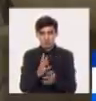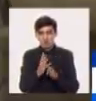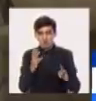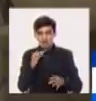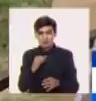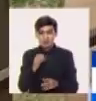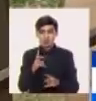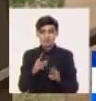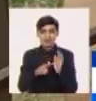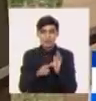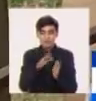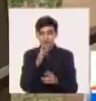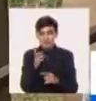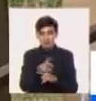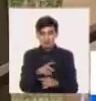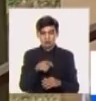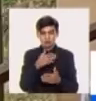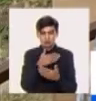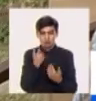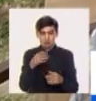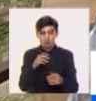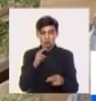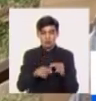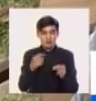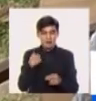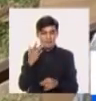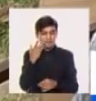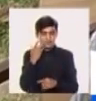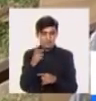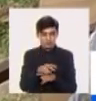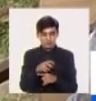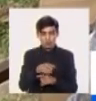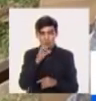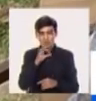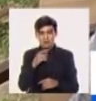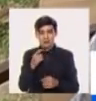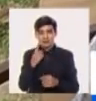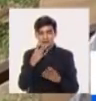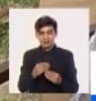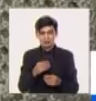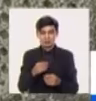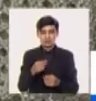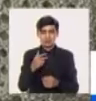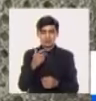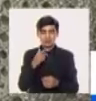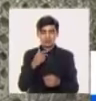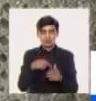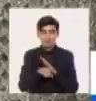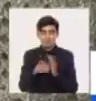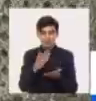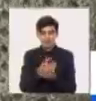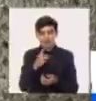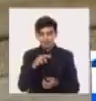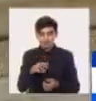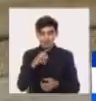саумал жоқ. Осында саумал ішуге келемін күнде. Күніге жарты литр тиісе дейтігір. Міне сол